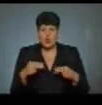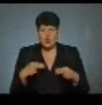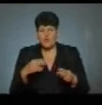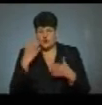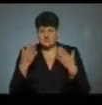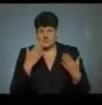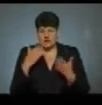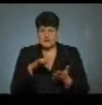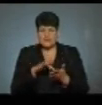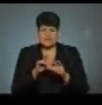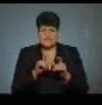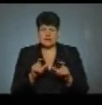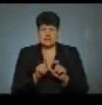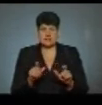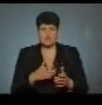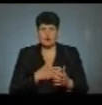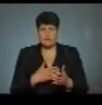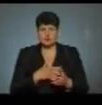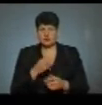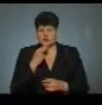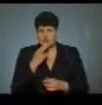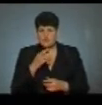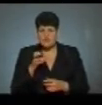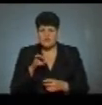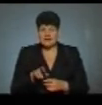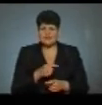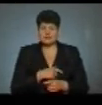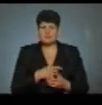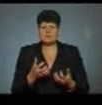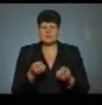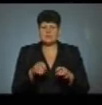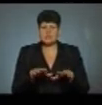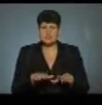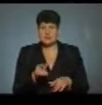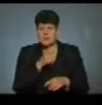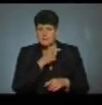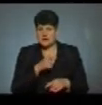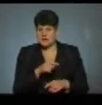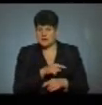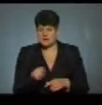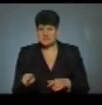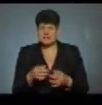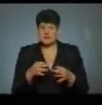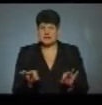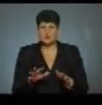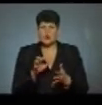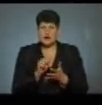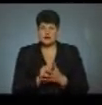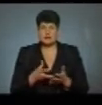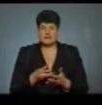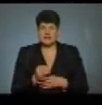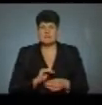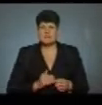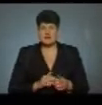закладів громадського харчування. Депутати підтримали рішення про те, щоб на період карантину звільнити від орендної плати підприємців,